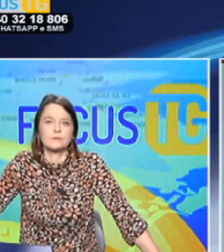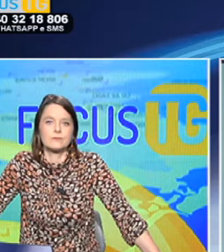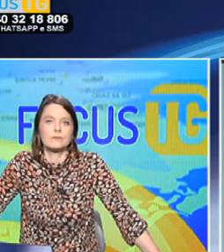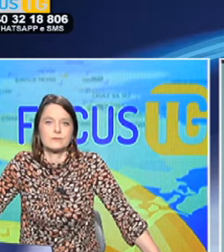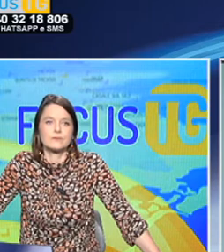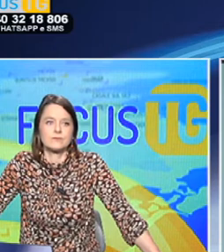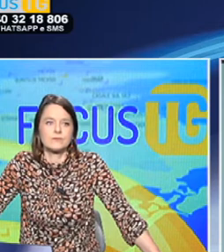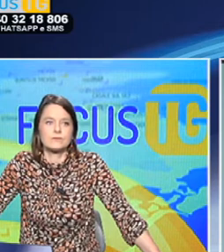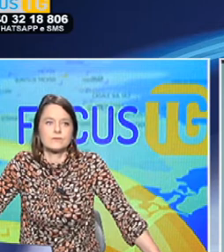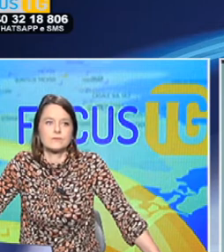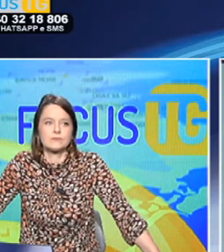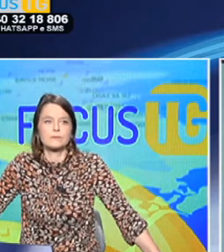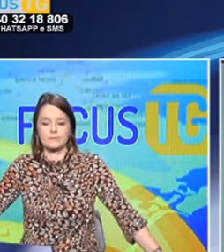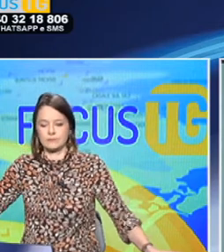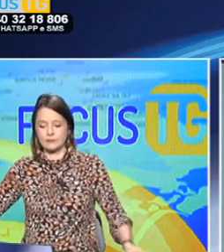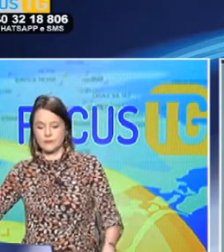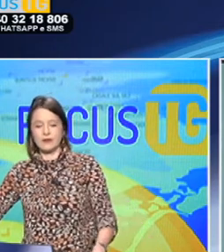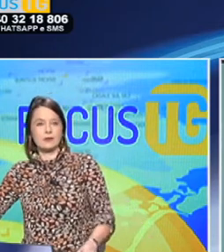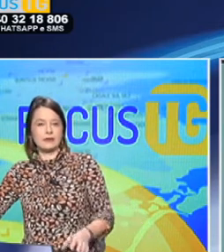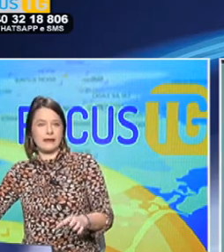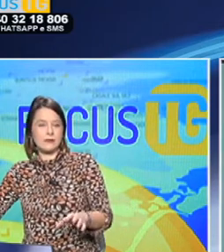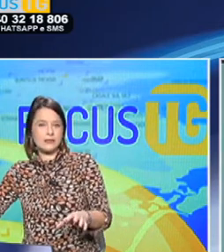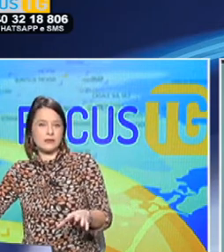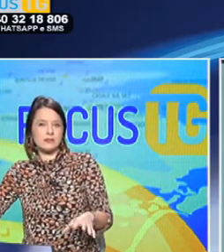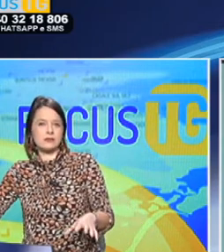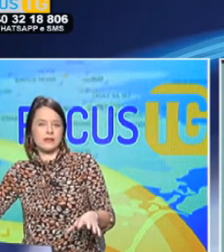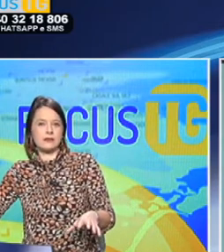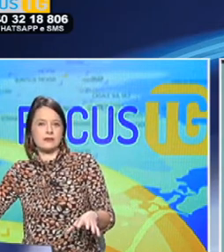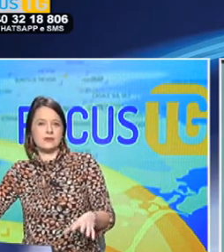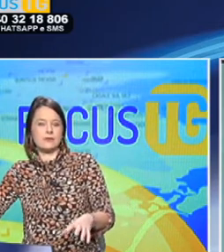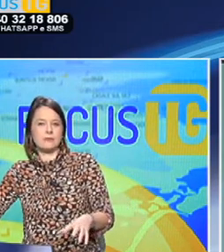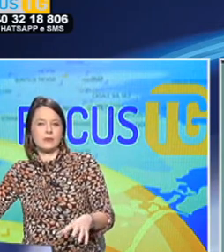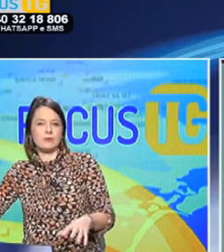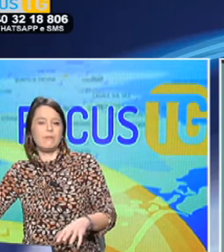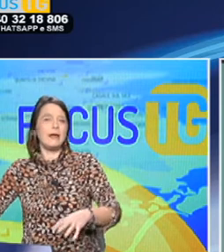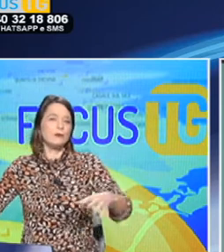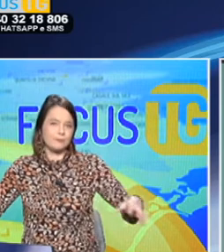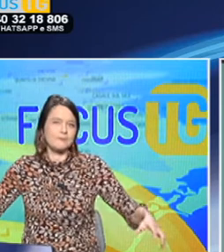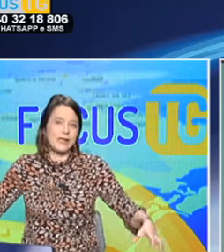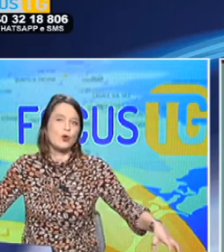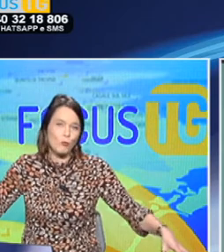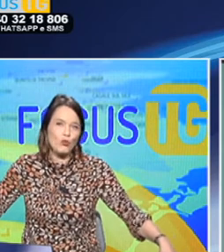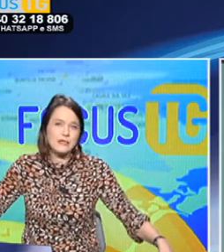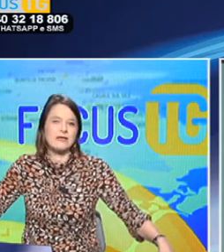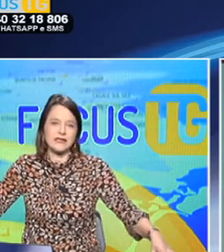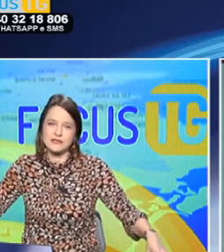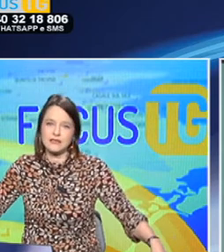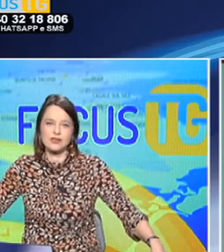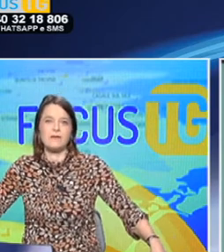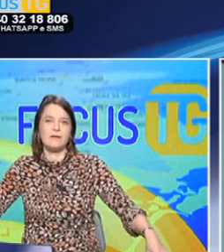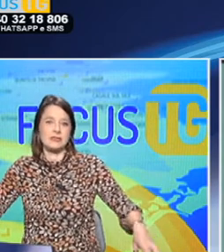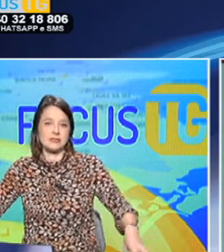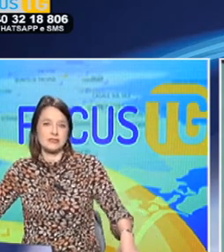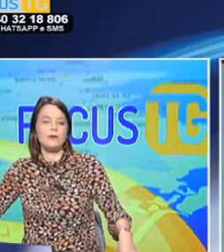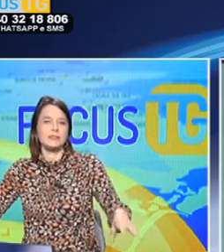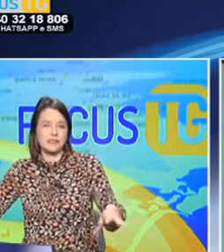eccetera. Ma mancano i soldi per sopravvivere. Questa è una questione, merito dei comuni, dei vari sindaci,